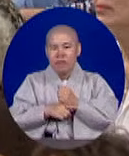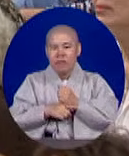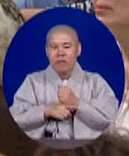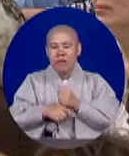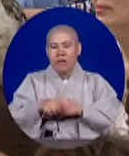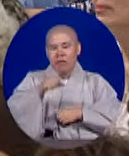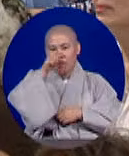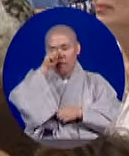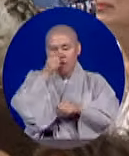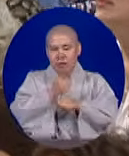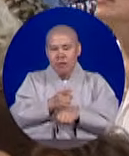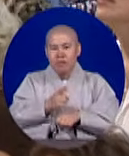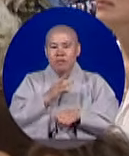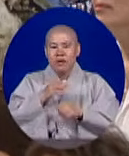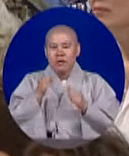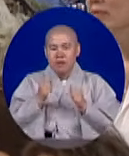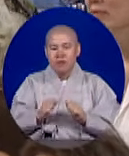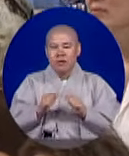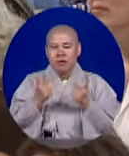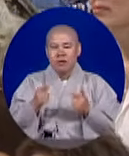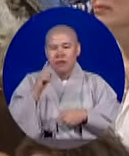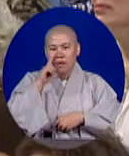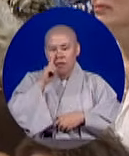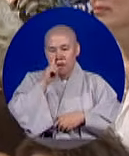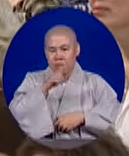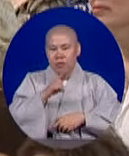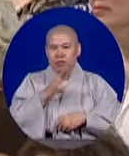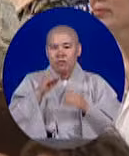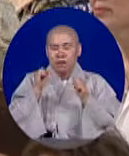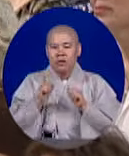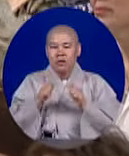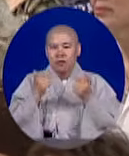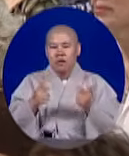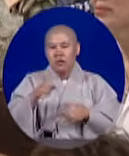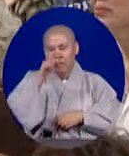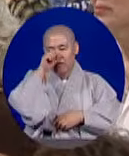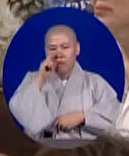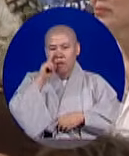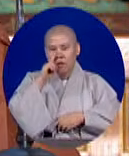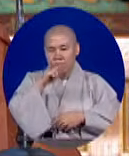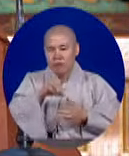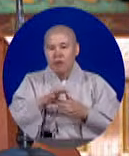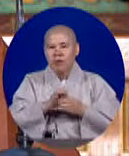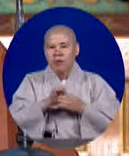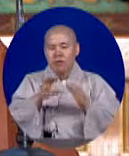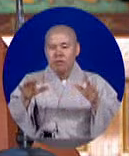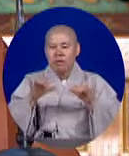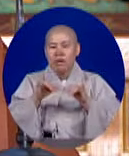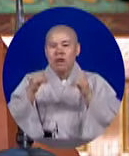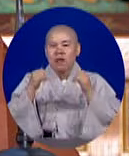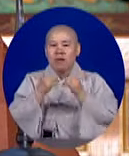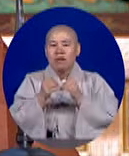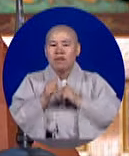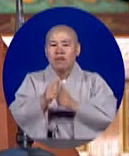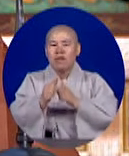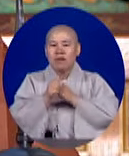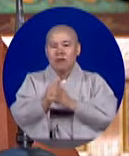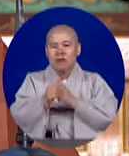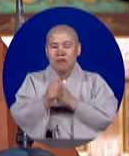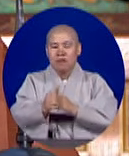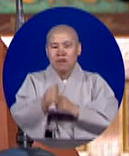선성만 지키는 것도 아니고 악성만 지키는 것도 아니고 선악이 없이 수연성 해버려요. 인연 따라서 일어나 버려요.